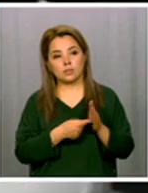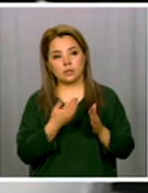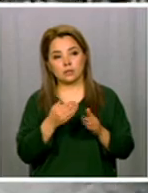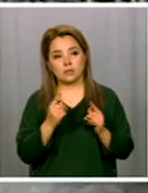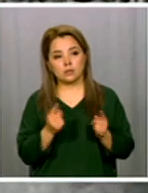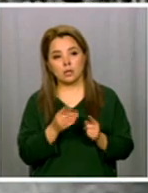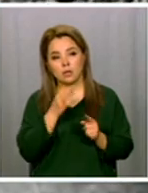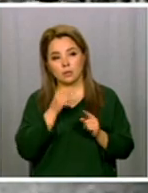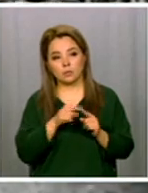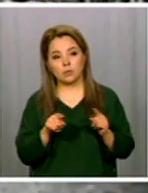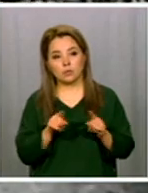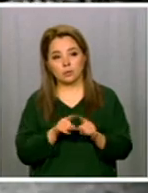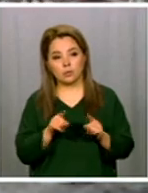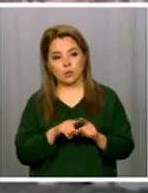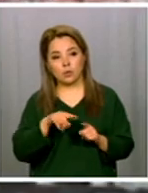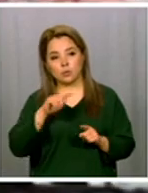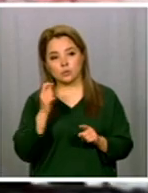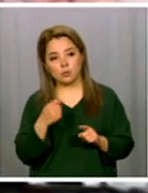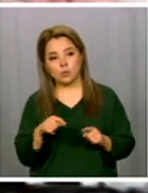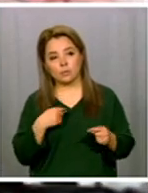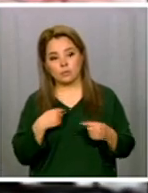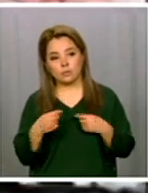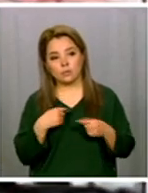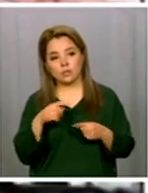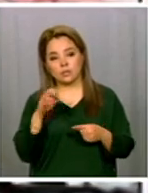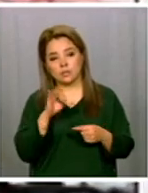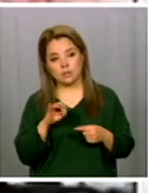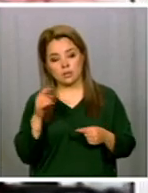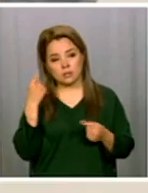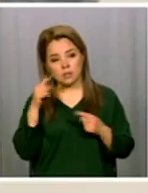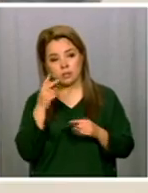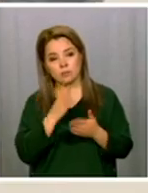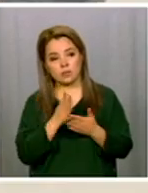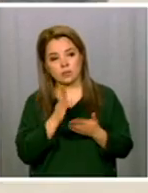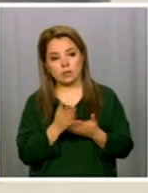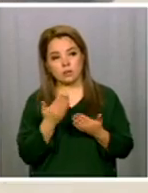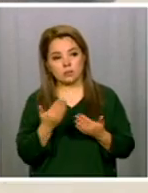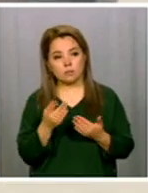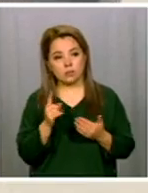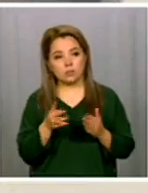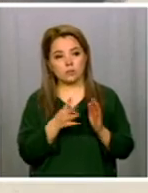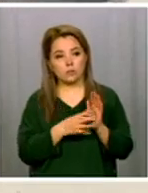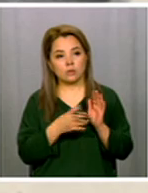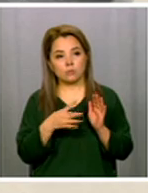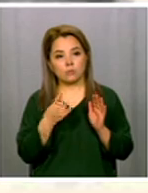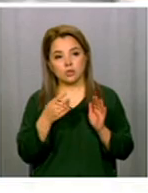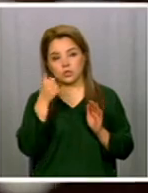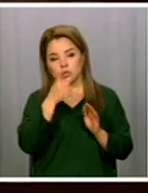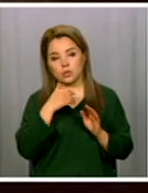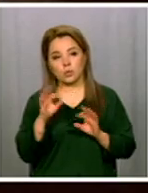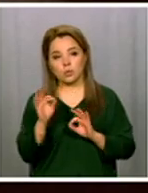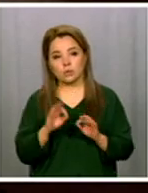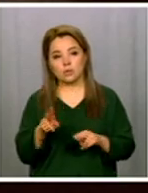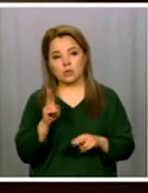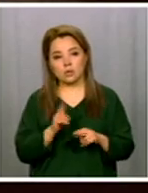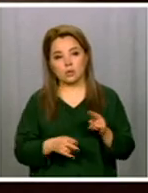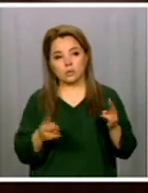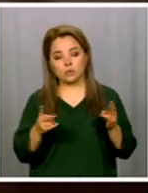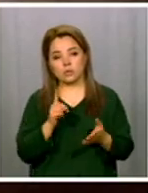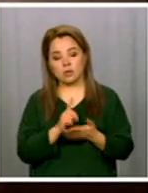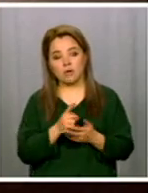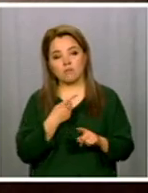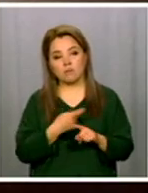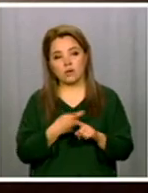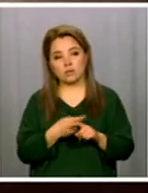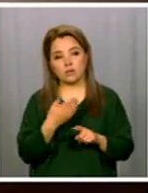мерзім ішінде қауырт соғыс идеясы бойынша соғысты 1941 жылдың күзінде аяқтау тиіс еді. Фашистік Германияның